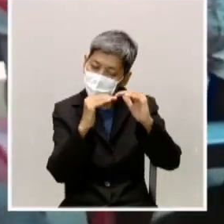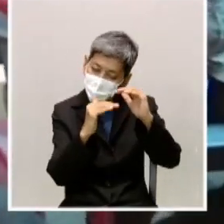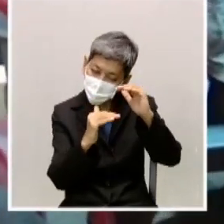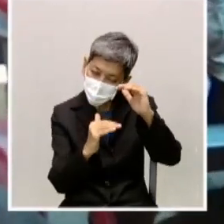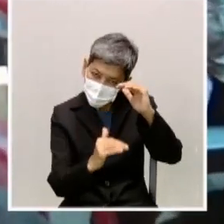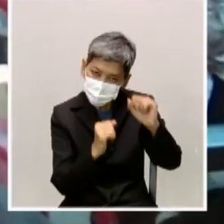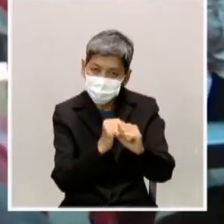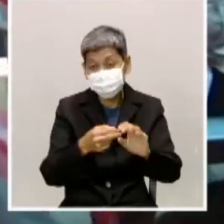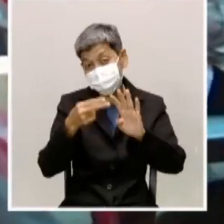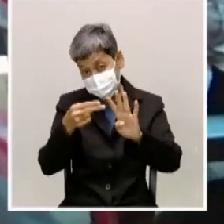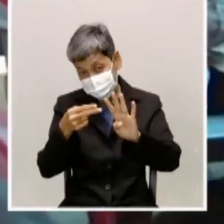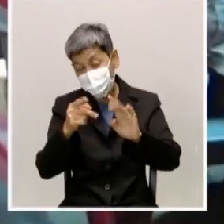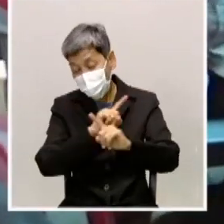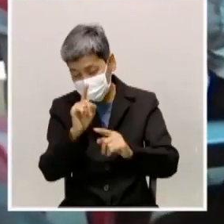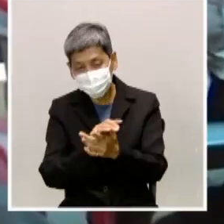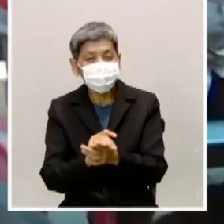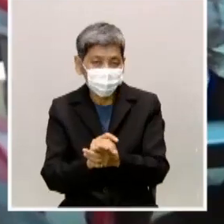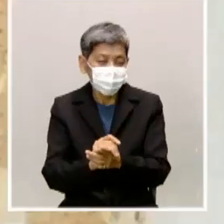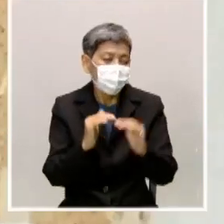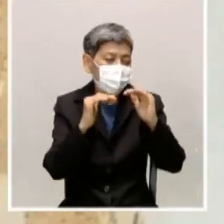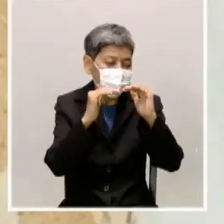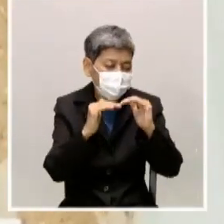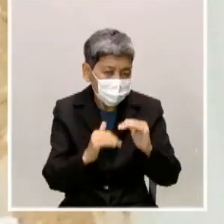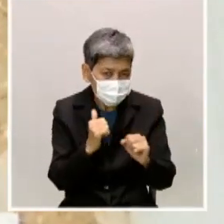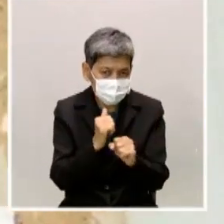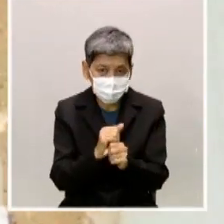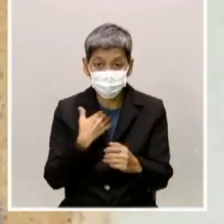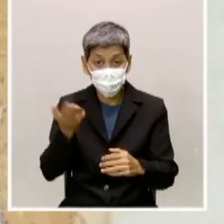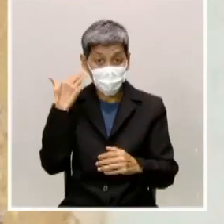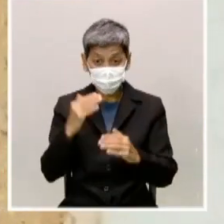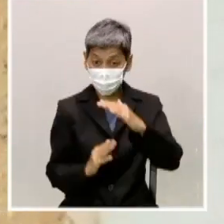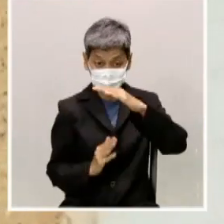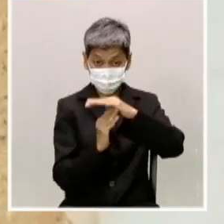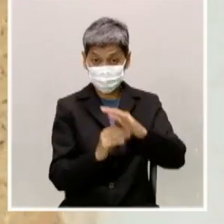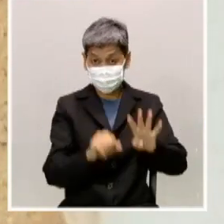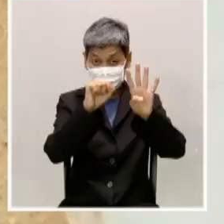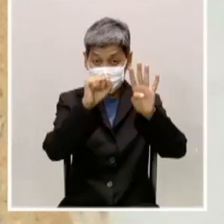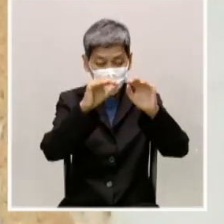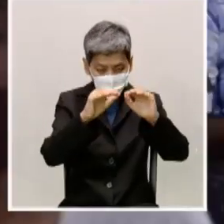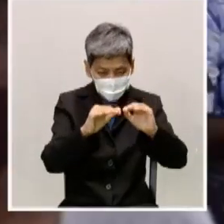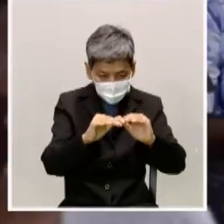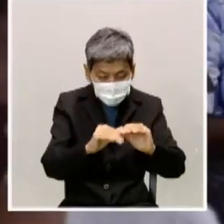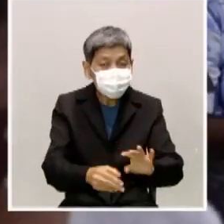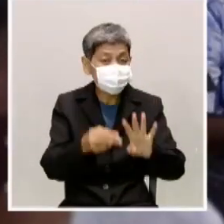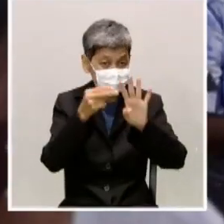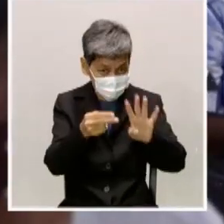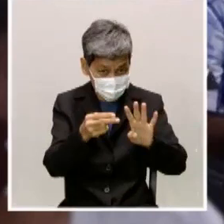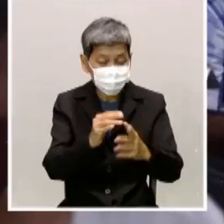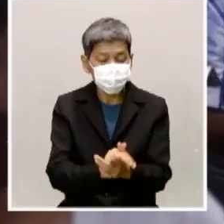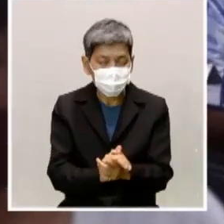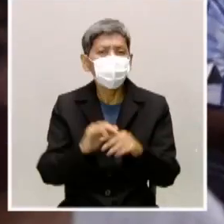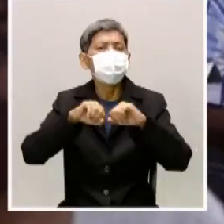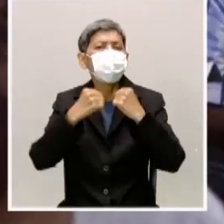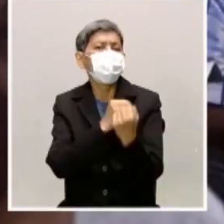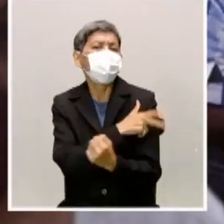ณ 40,000 คนต่อวันในช่วงไม่กี่สัปดาห์ที่ผ่านมาลดลงจากระดับสูงสุดที่ 400,000 คนต่อวันนะคะแต่ว่าสมาคม